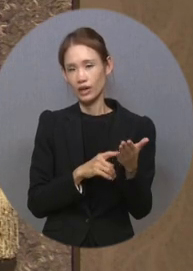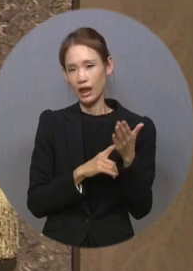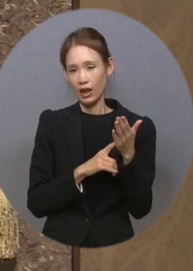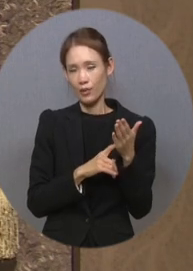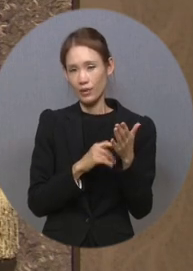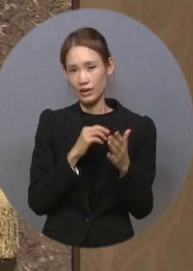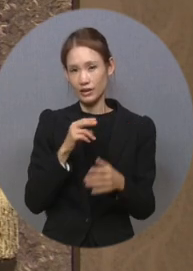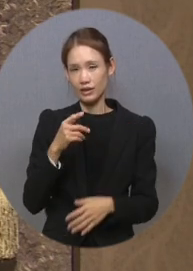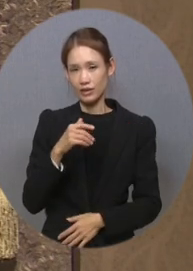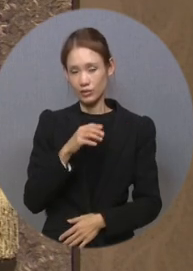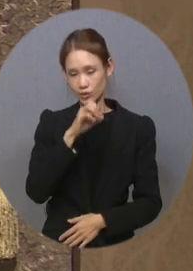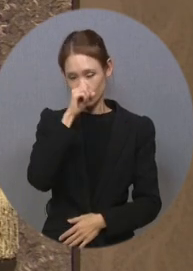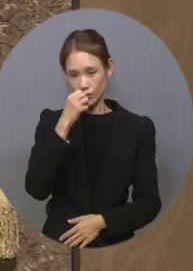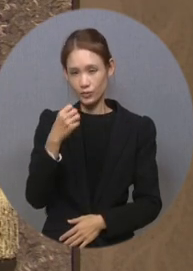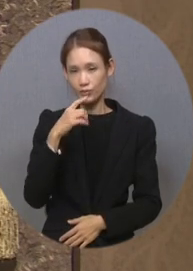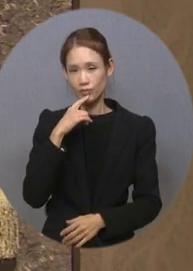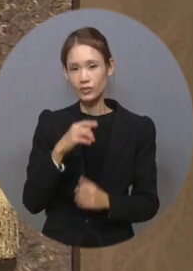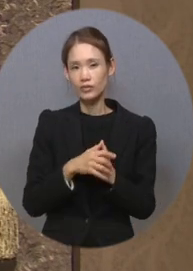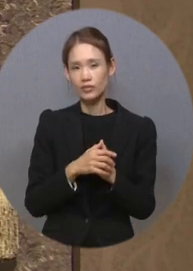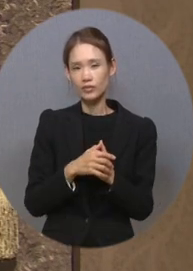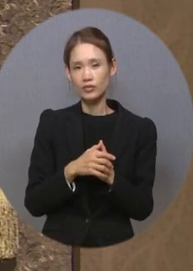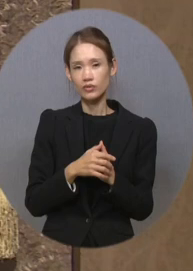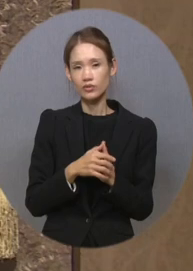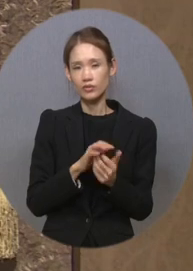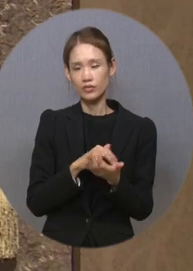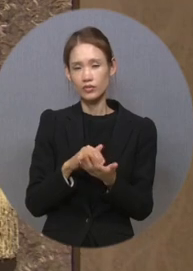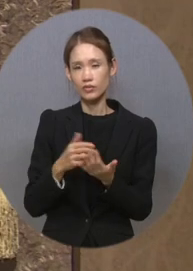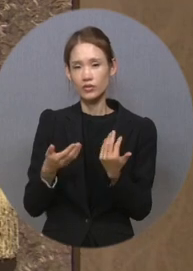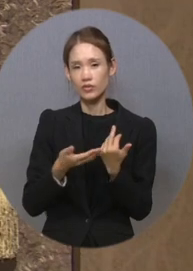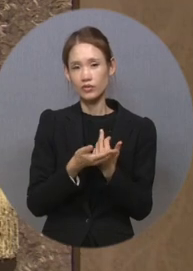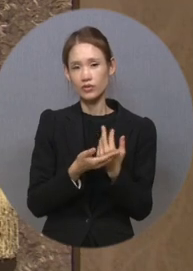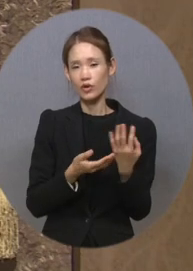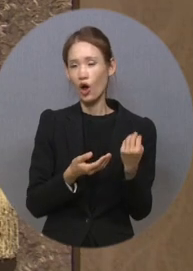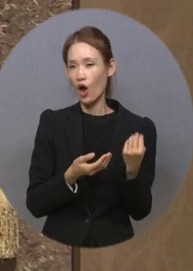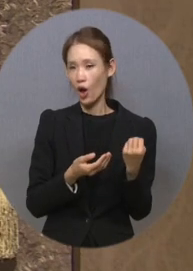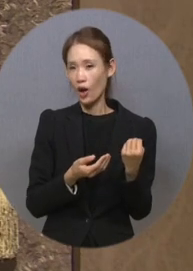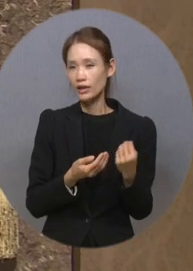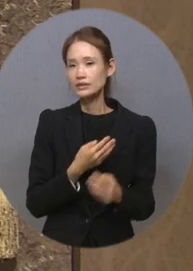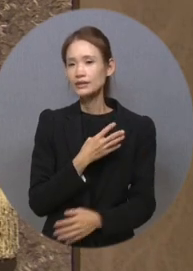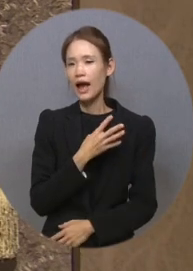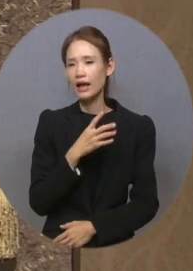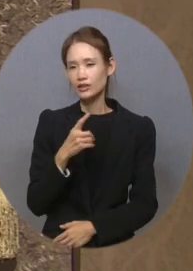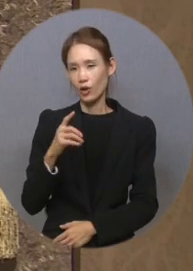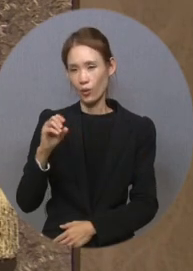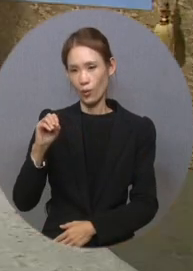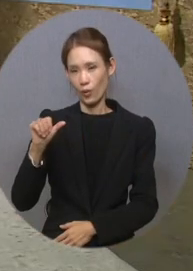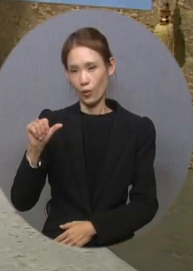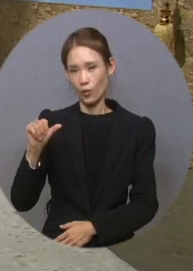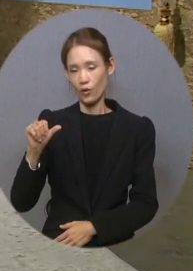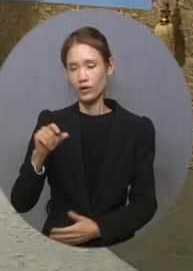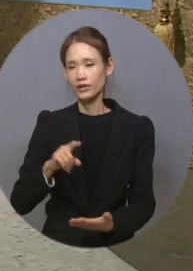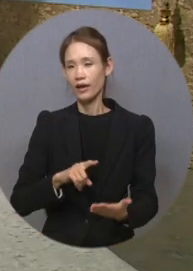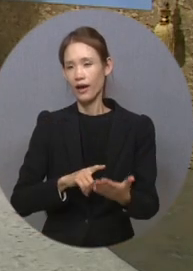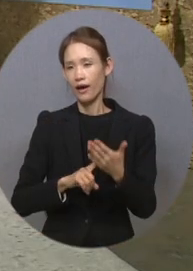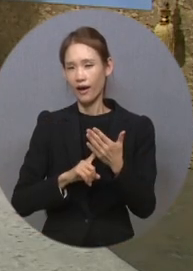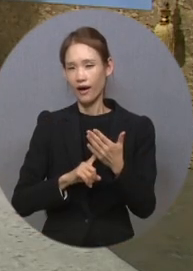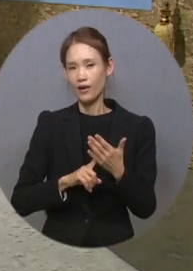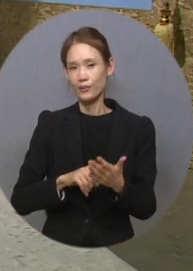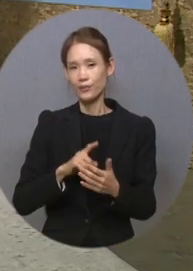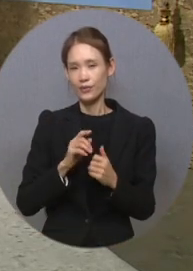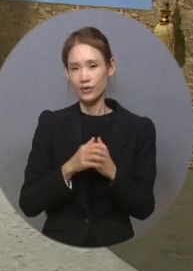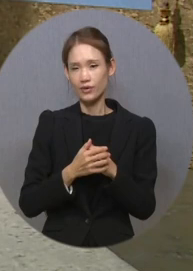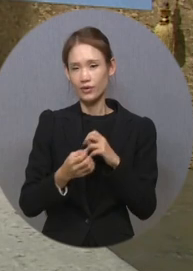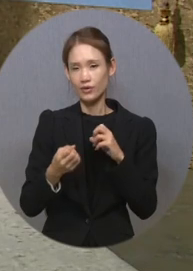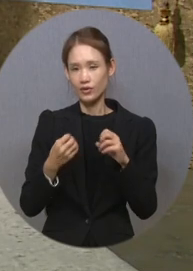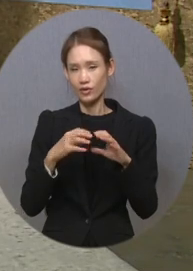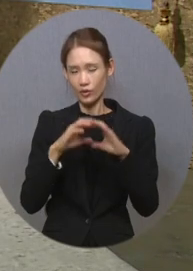타당성 있다 이렇게 봅니다. 그런데 예. 여수 우리 세계선 박람회는 얼마가 나왔냐면 4.05가 나왔습니다. 와. 그 무슨 말인가 하면